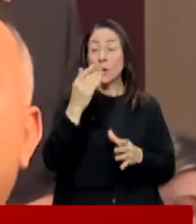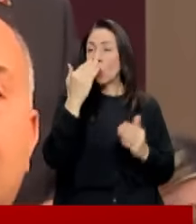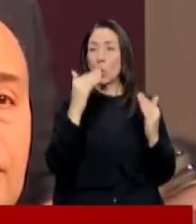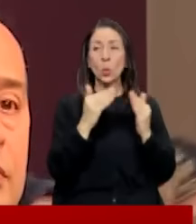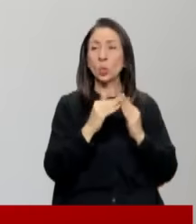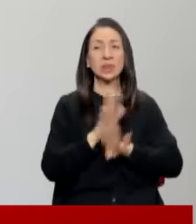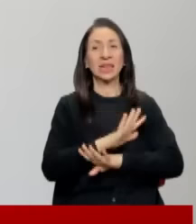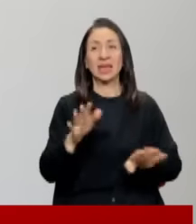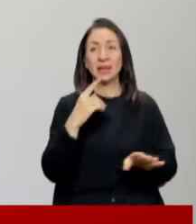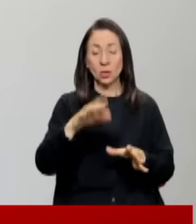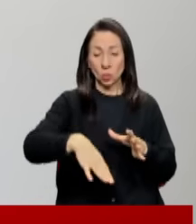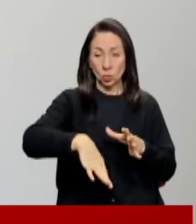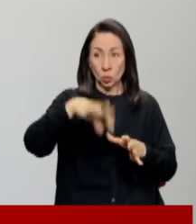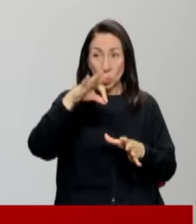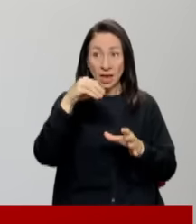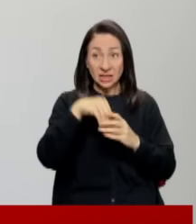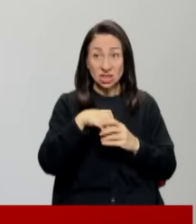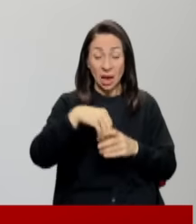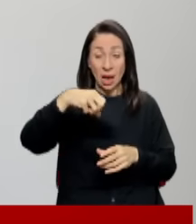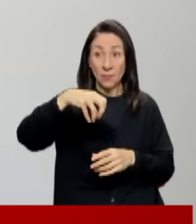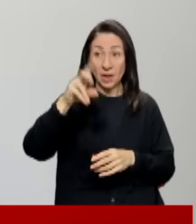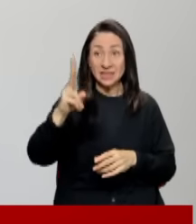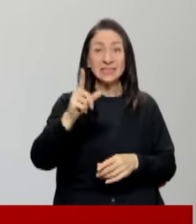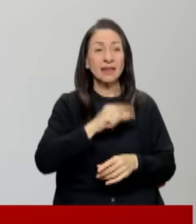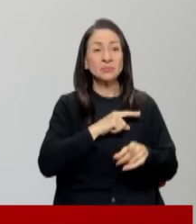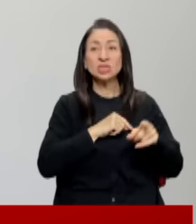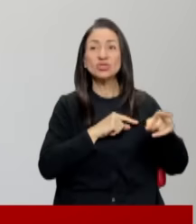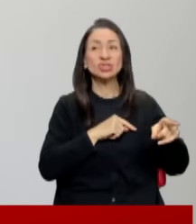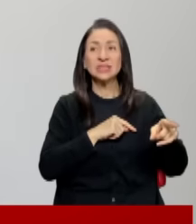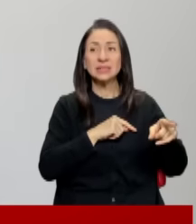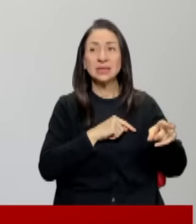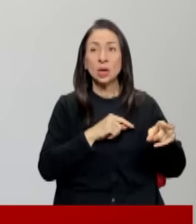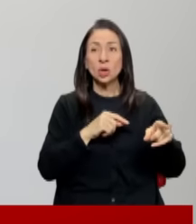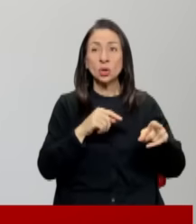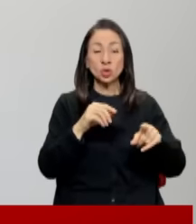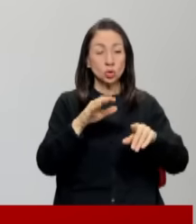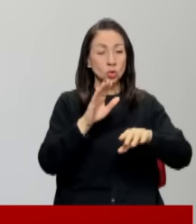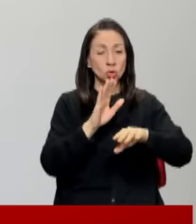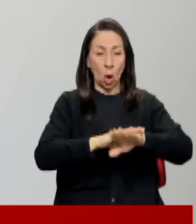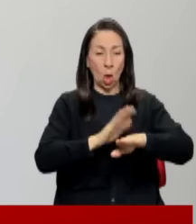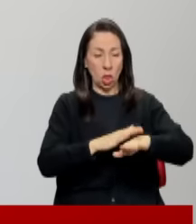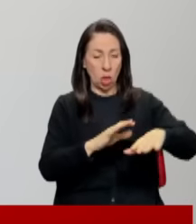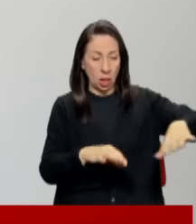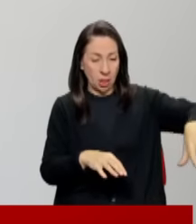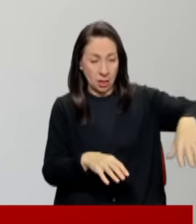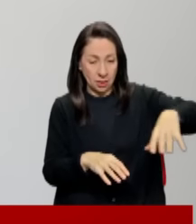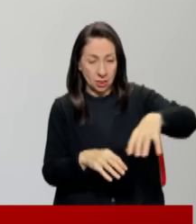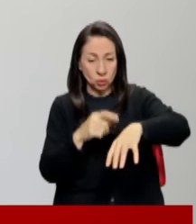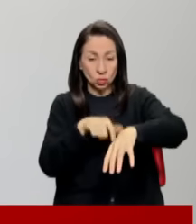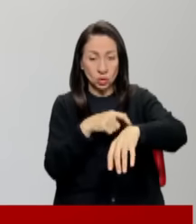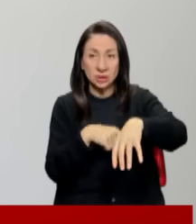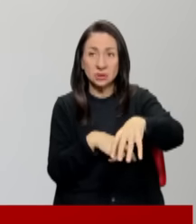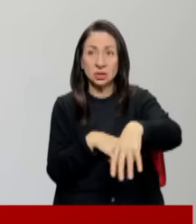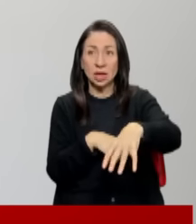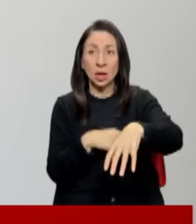usulen yanlış dedi. Kura çekimi için AK Parti temsilcisinin sol eli kura çekimi